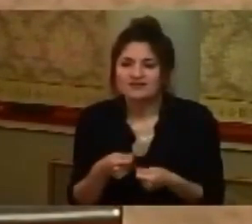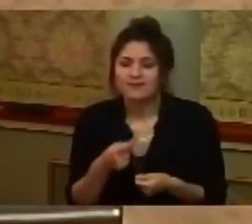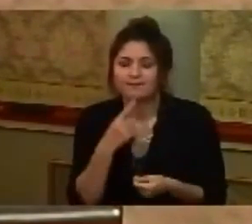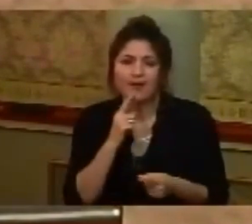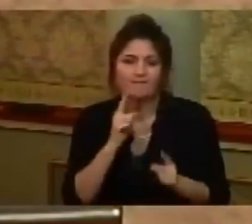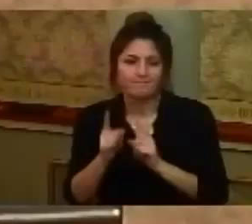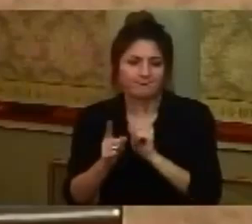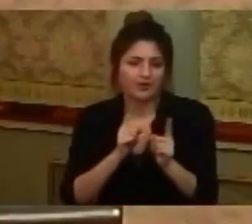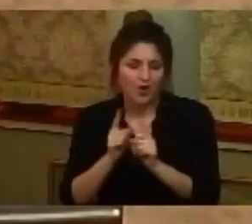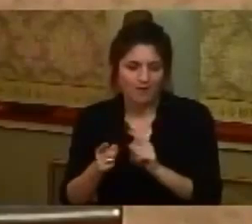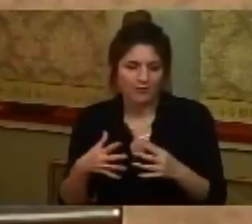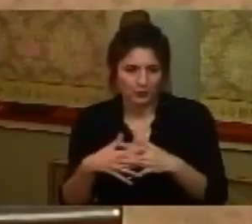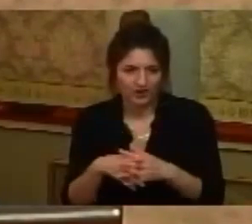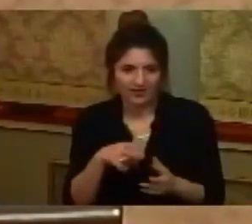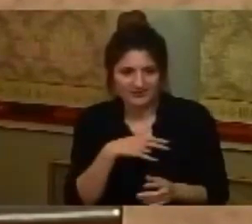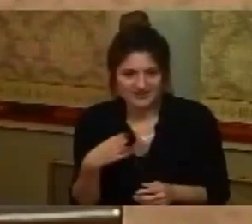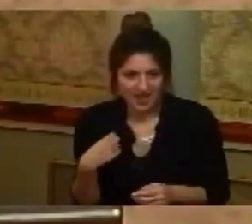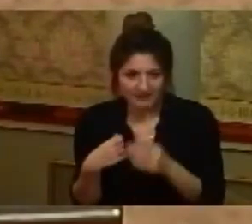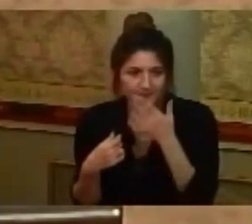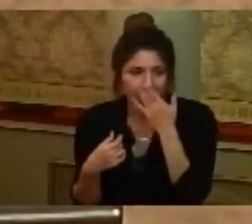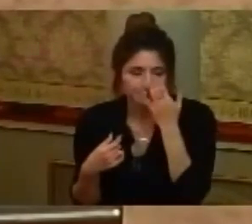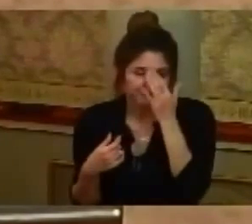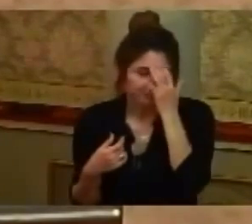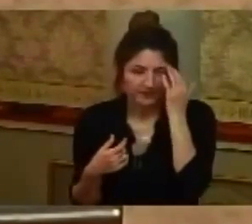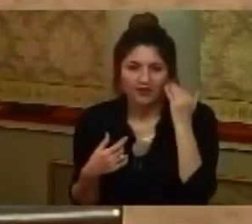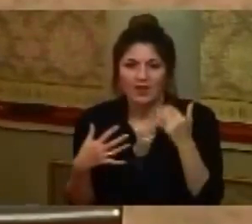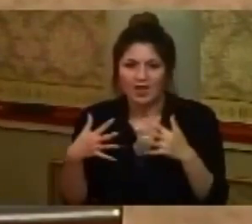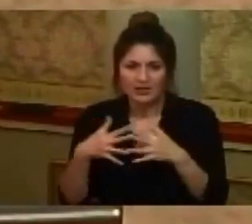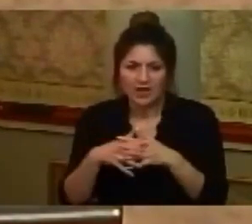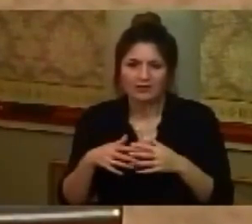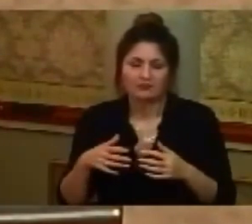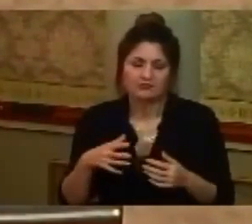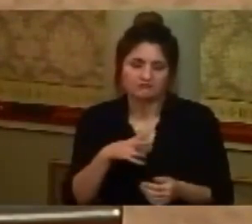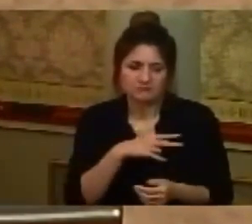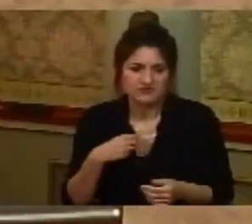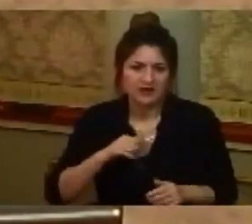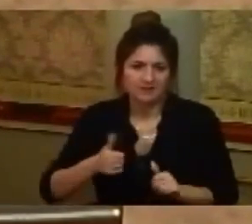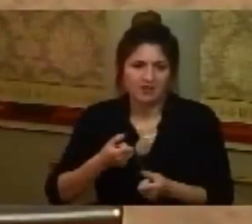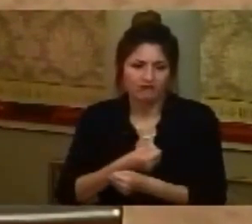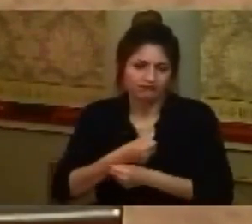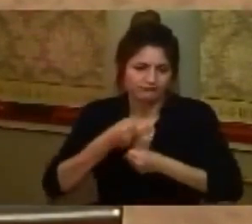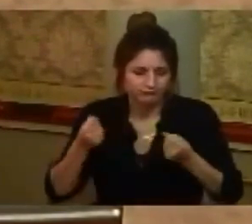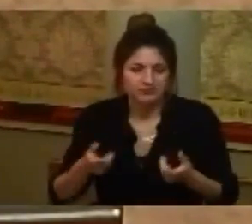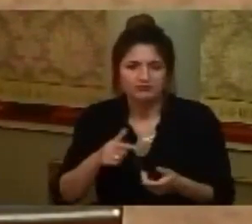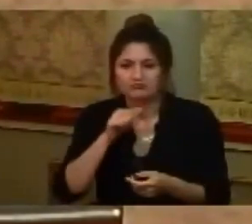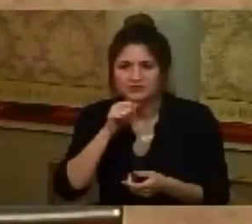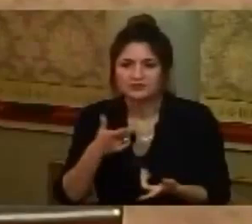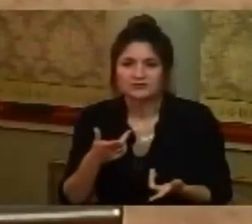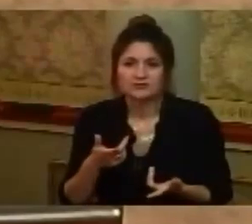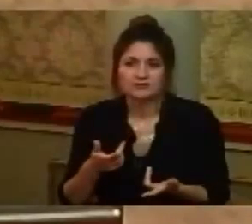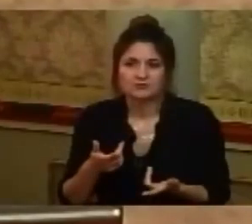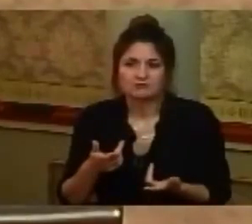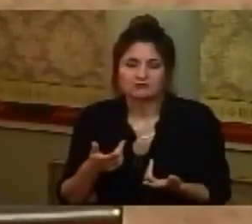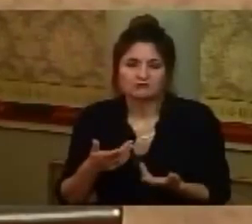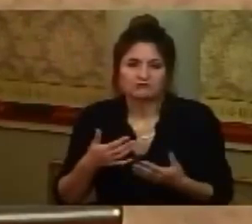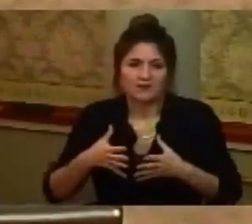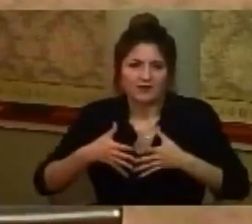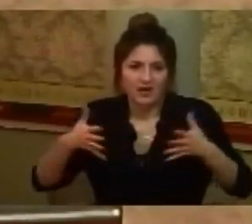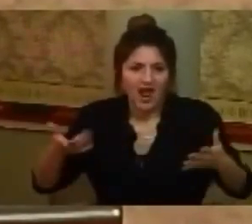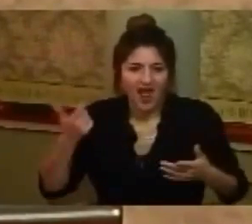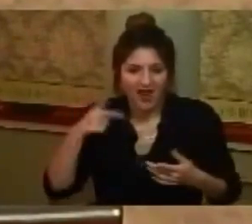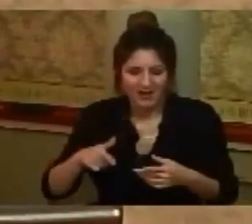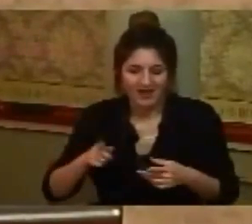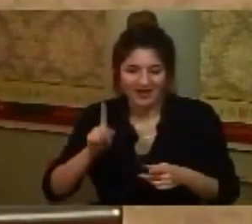Zagrebu. Grad Zagreb se razvija i razvio se, ali prometna infrastruktura koja je to